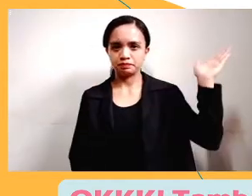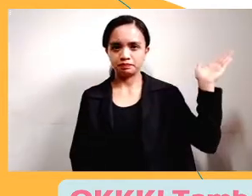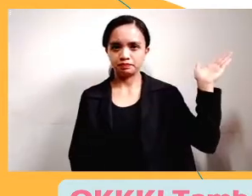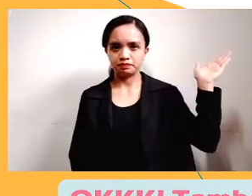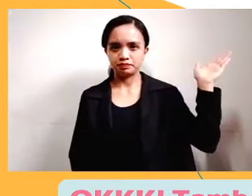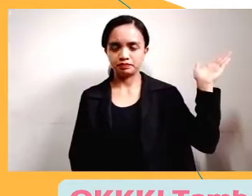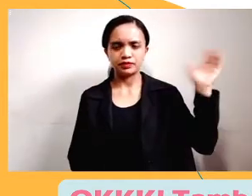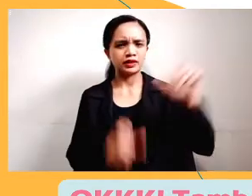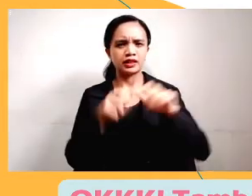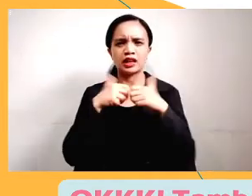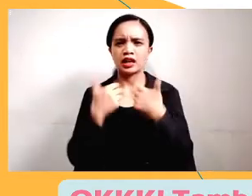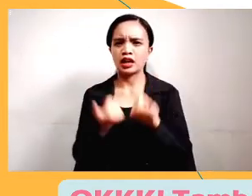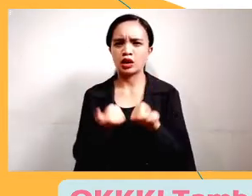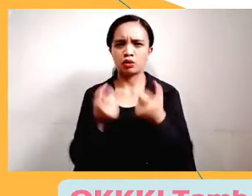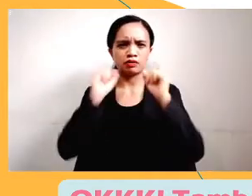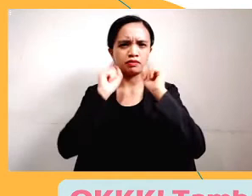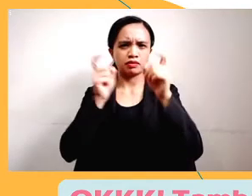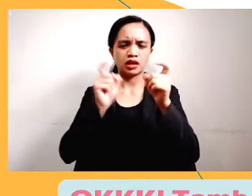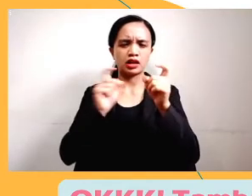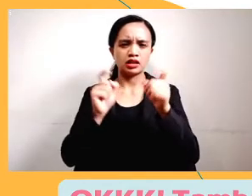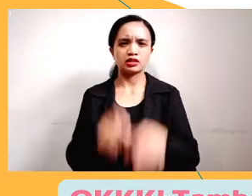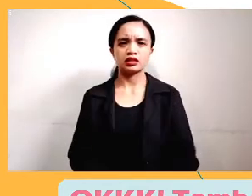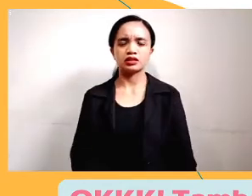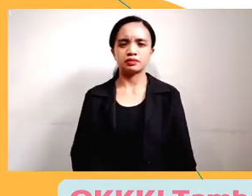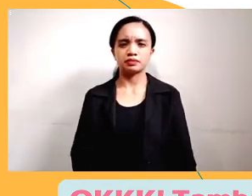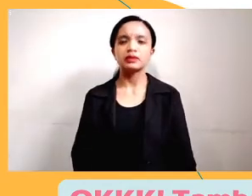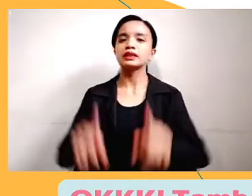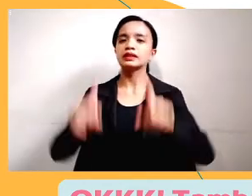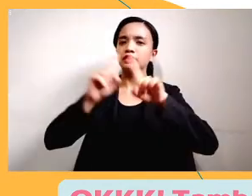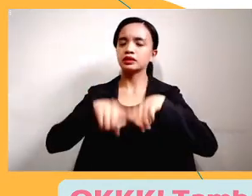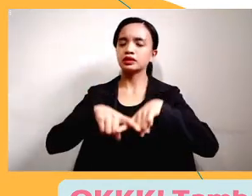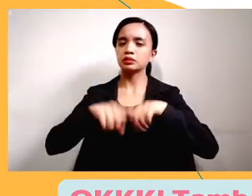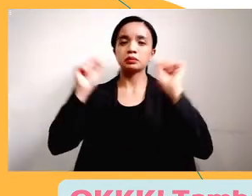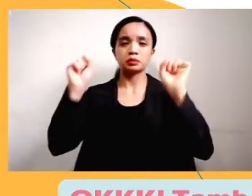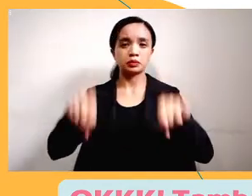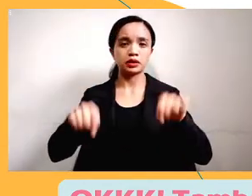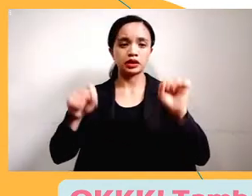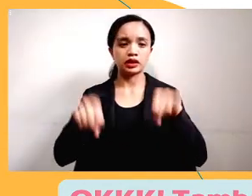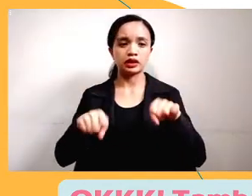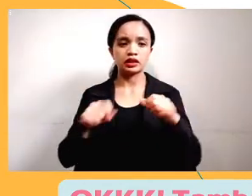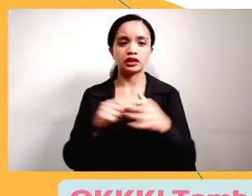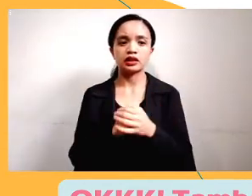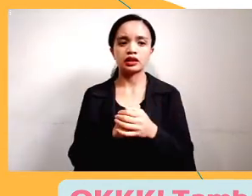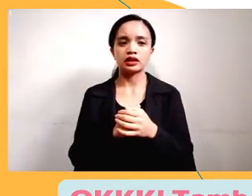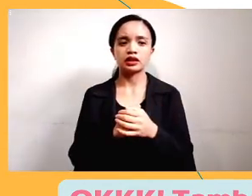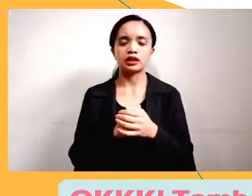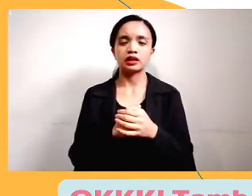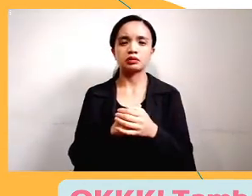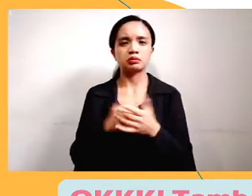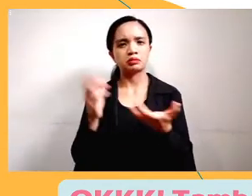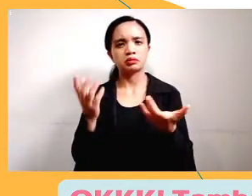Paano naman siya? Anong klase? Pwede siyang maging assertive or